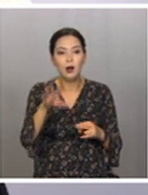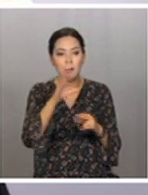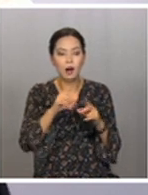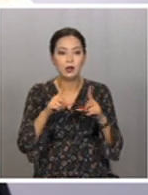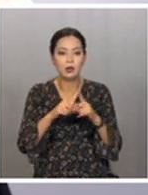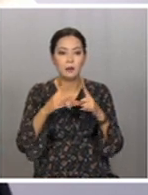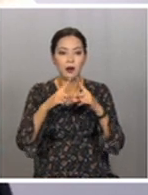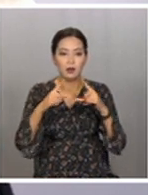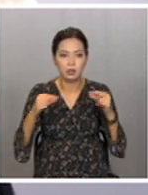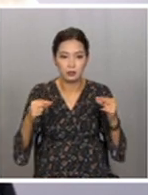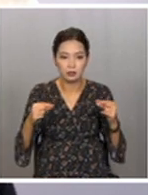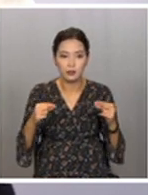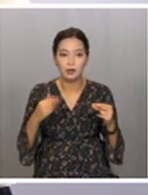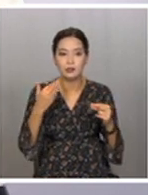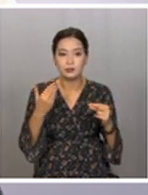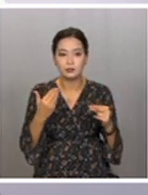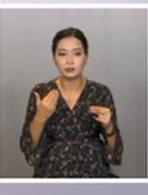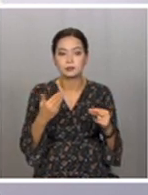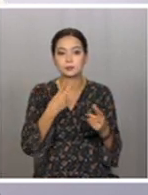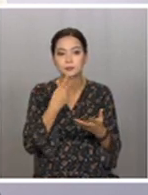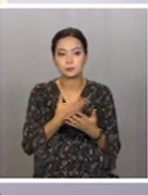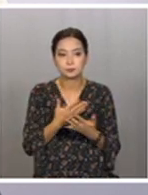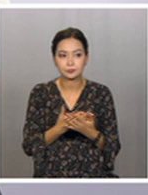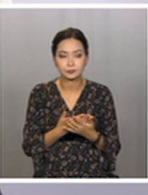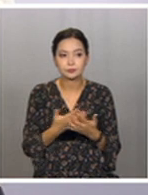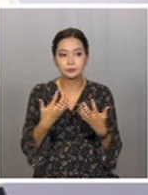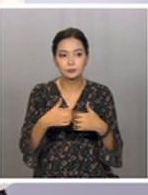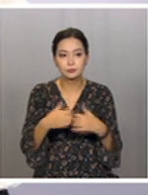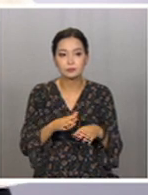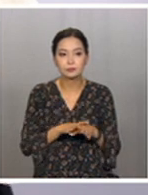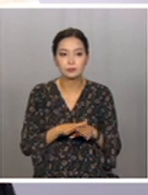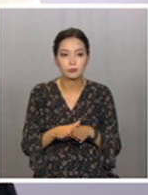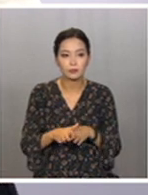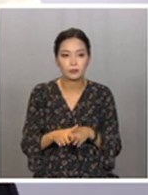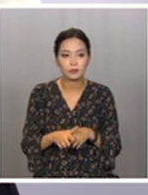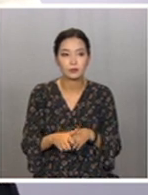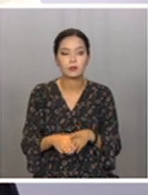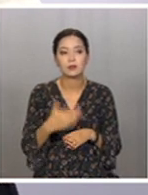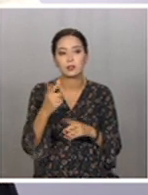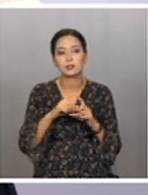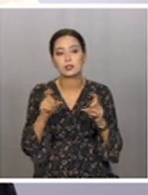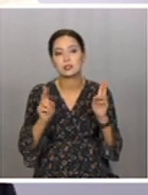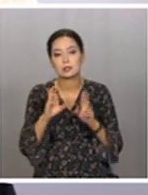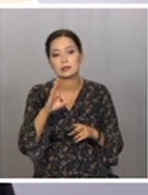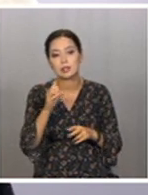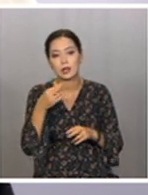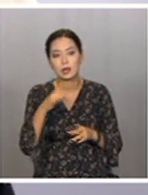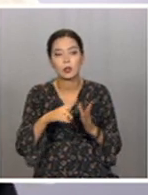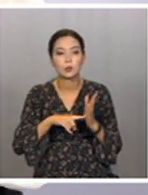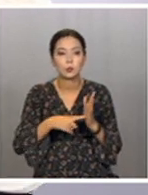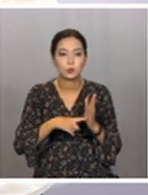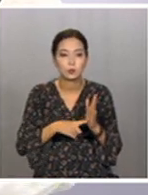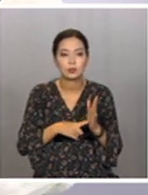үшін біз перпендикуляр шартты еске түсіреміз. Яғни екі вектордың скаляр көбейтіндісі